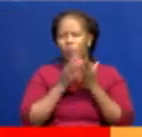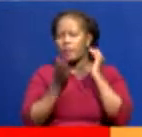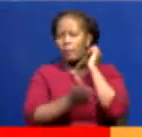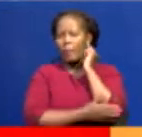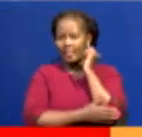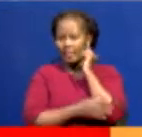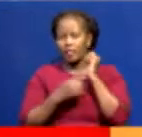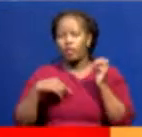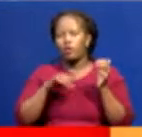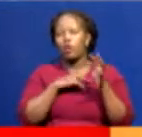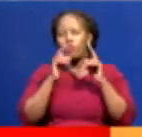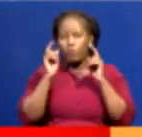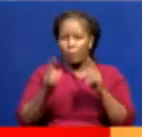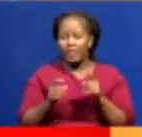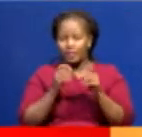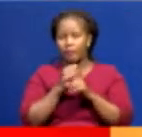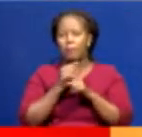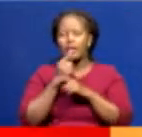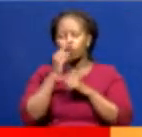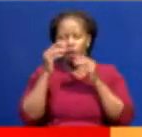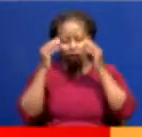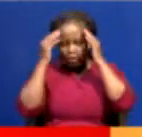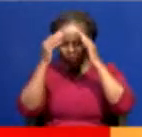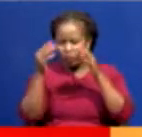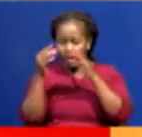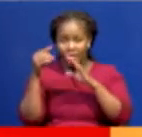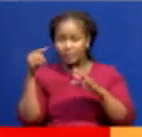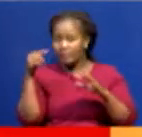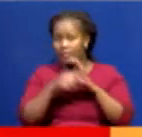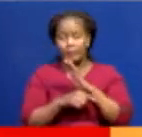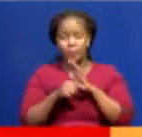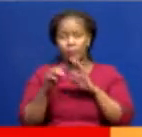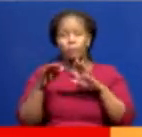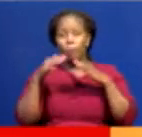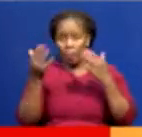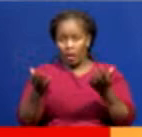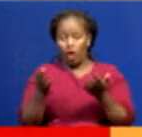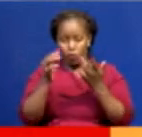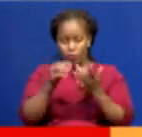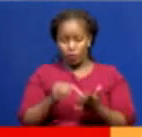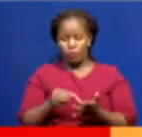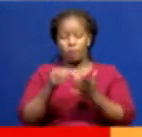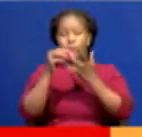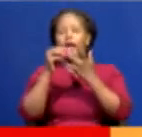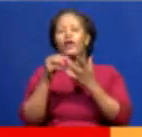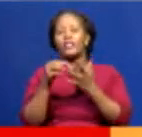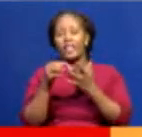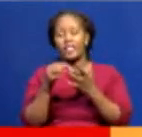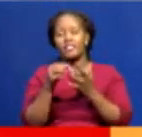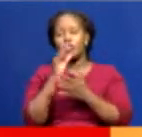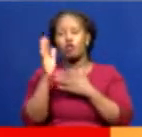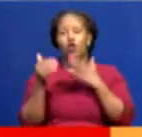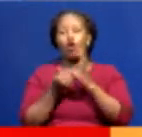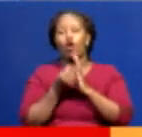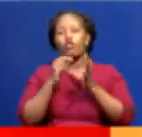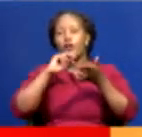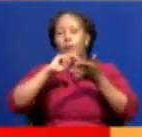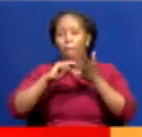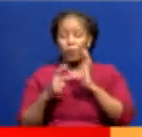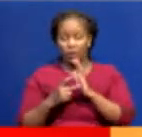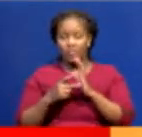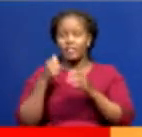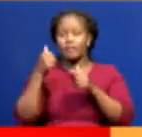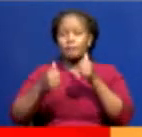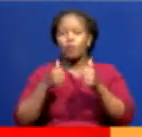ni lazima tuangalie kwa kina vipi tuta prioritize zile projects